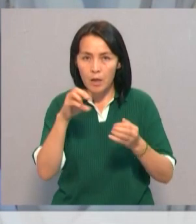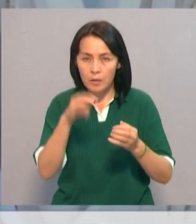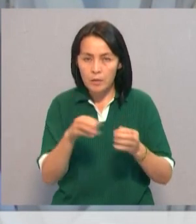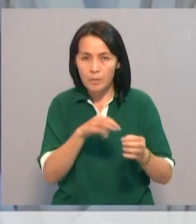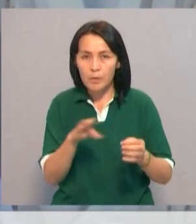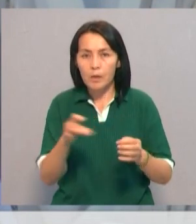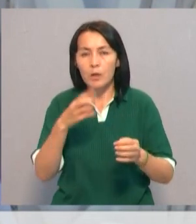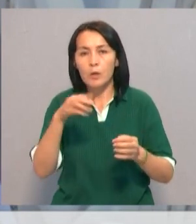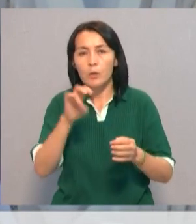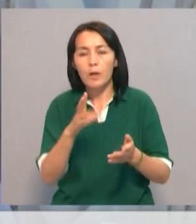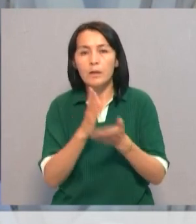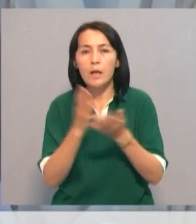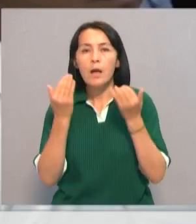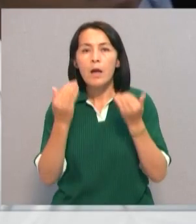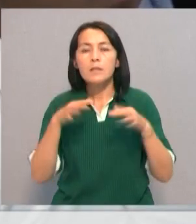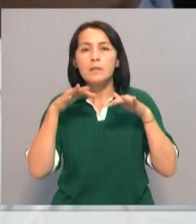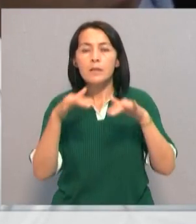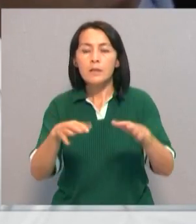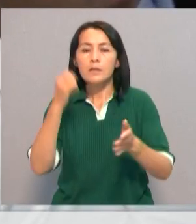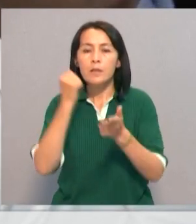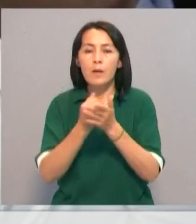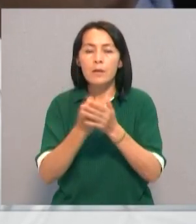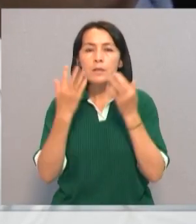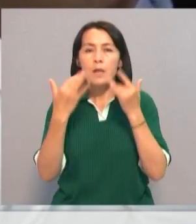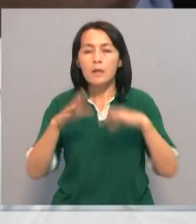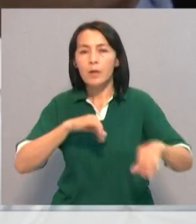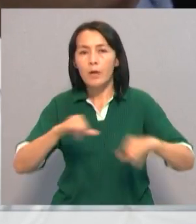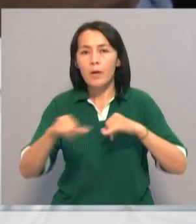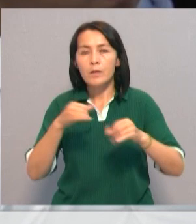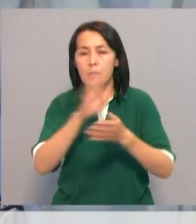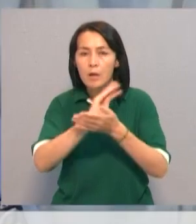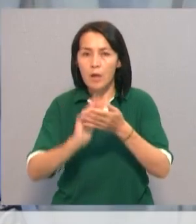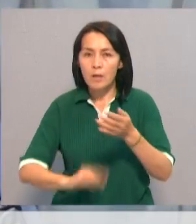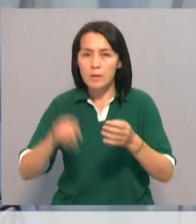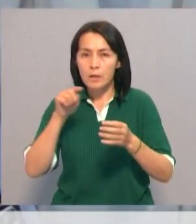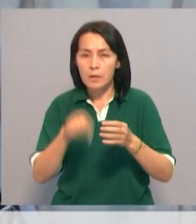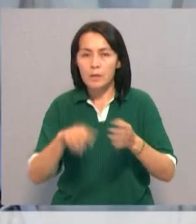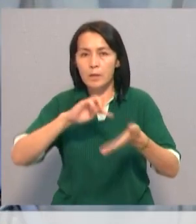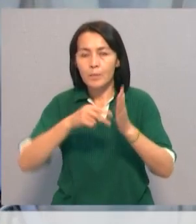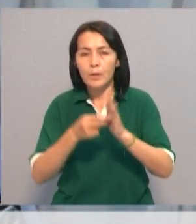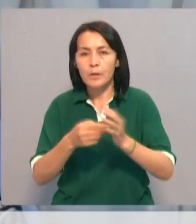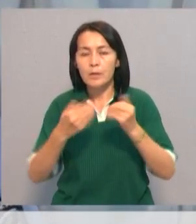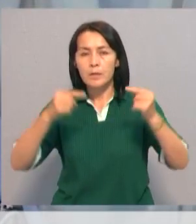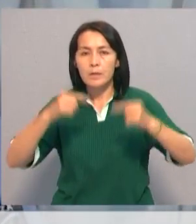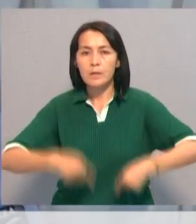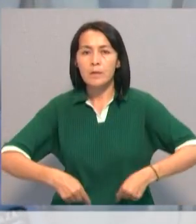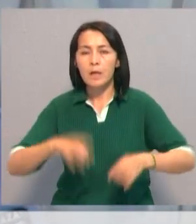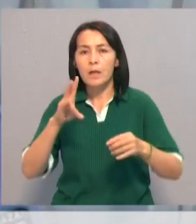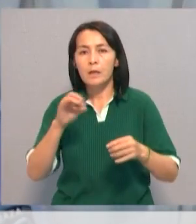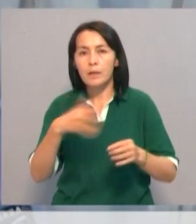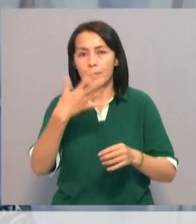Казгурского микрорайона Туранского района. В результате принятых мер количество преступлений, зарегистрированных на территории пилотного проекта, снизилось